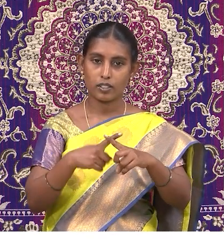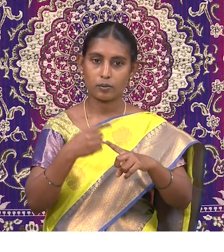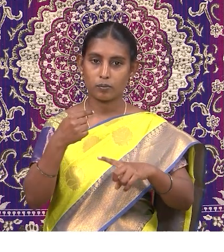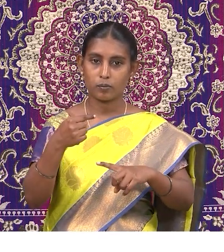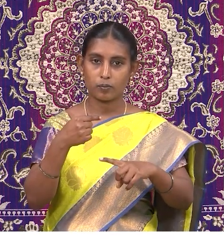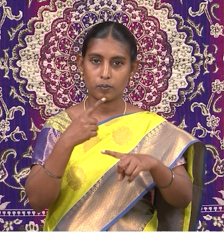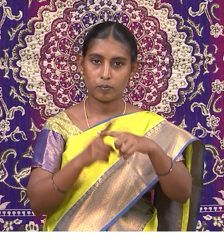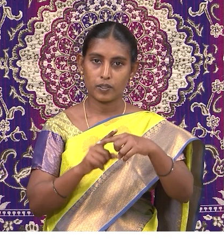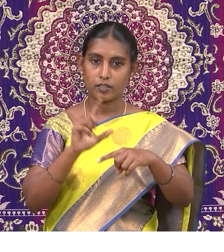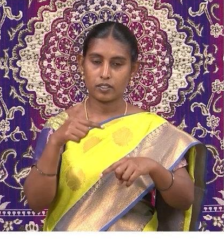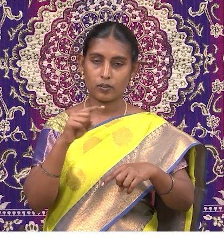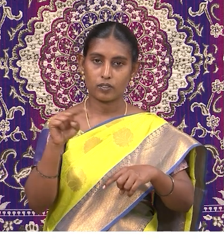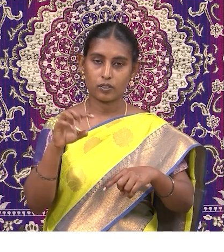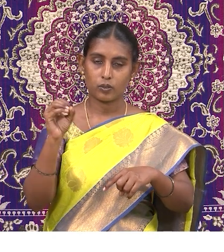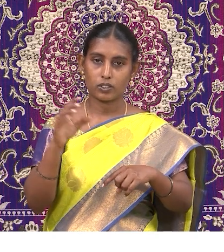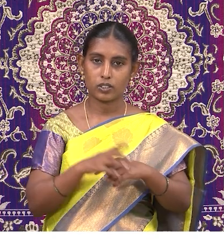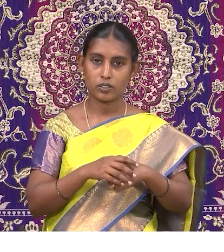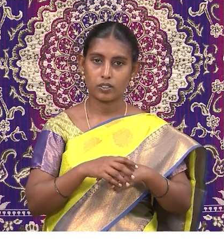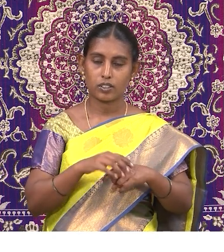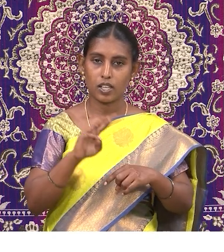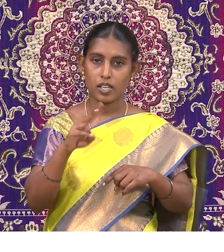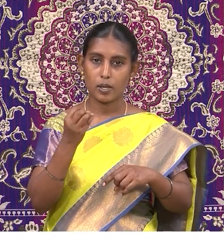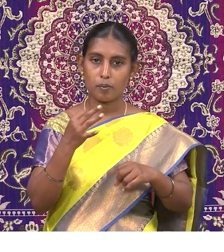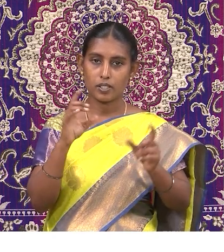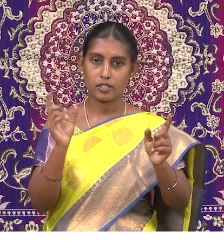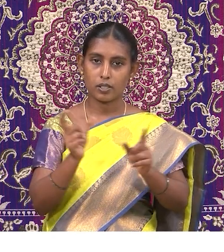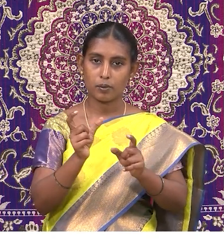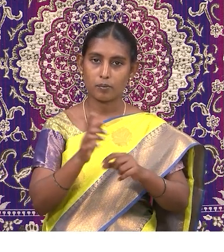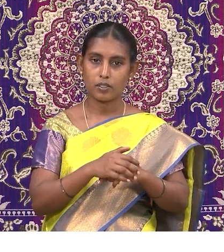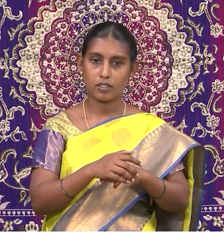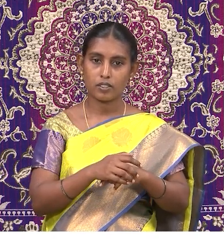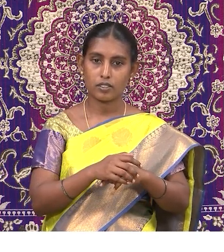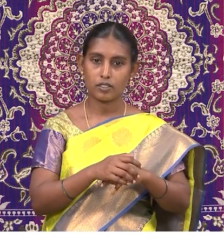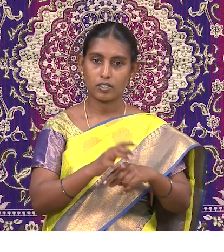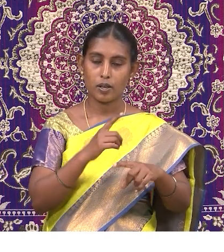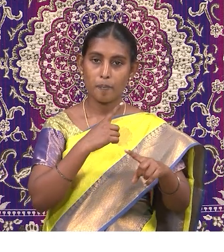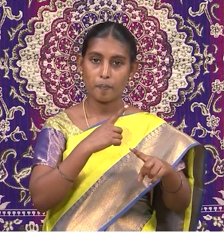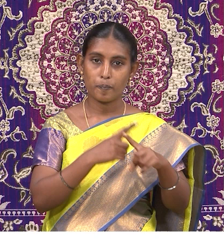2x² + 5x + 7=0 என்ற இருபடி சமன்பாட்டின் மூலங்களின் கூடுதல் மற்றும் பெருக்கற் பலன் காண்க.